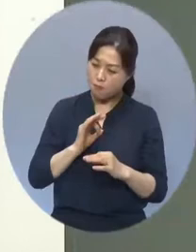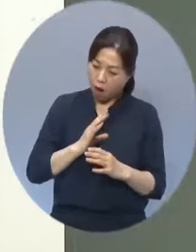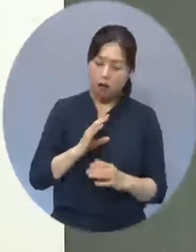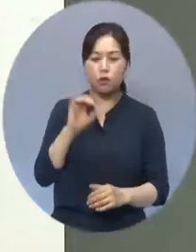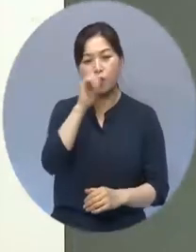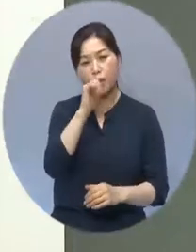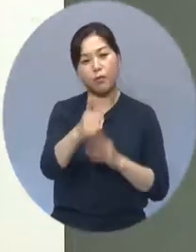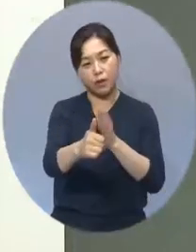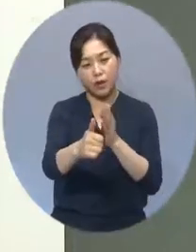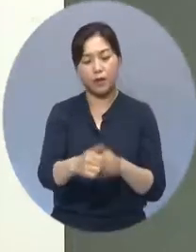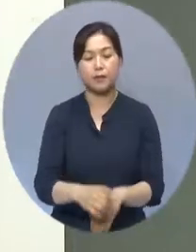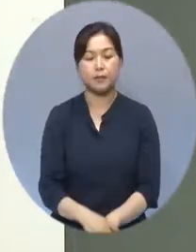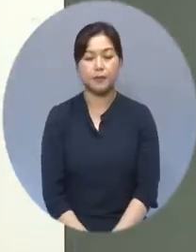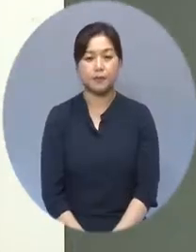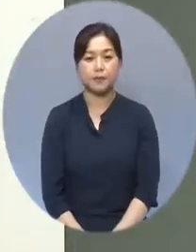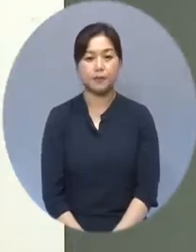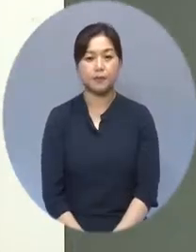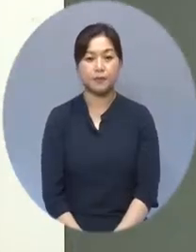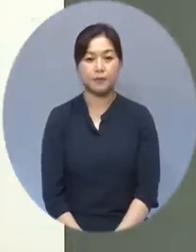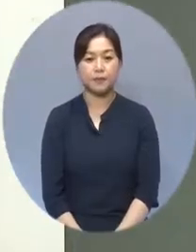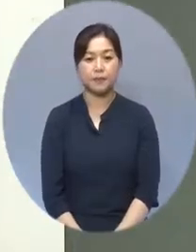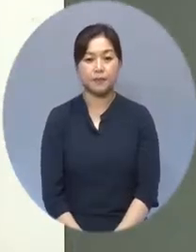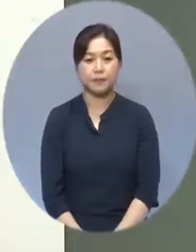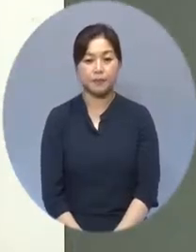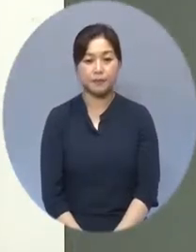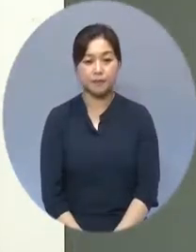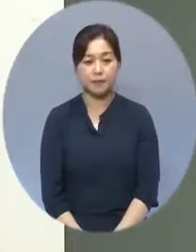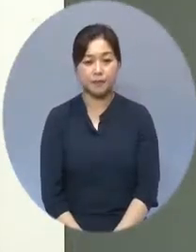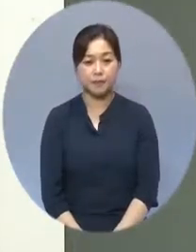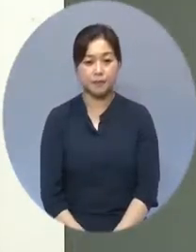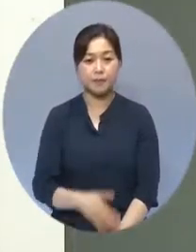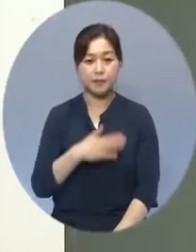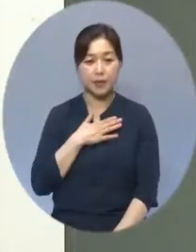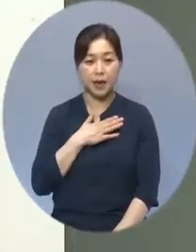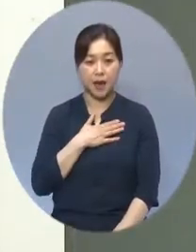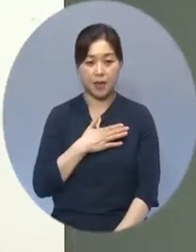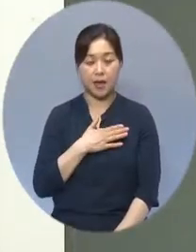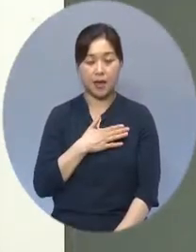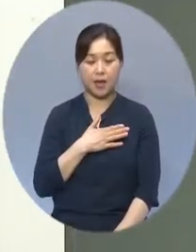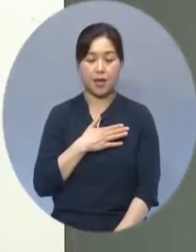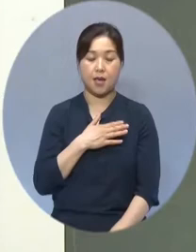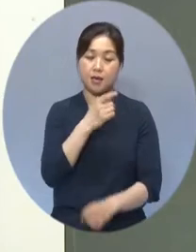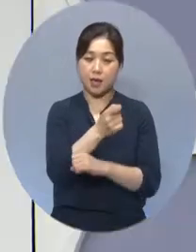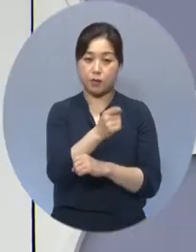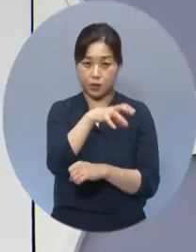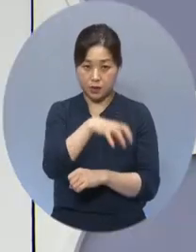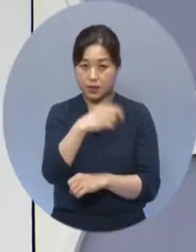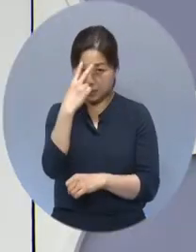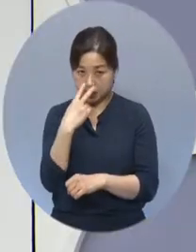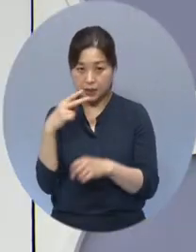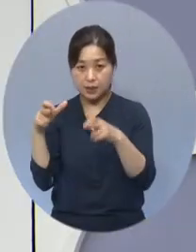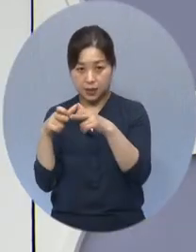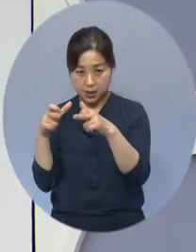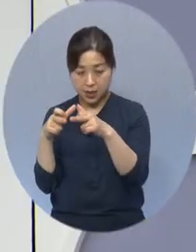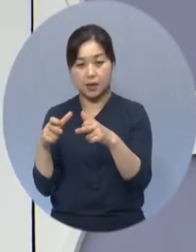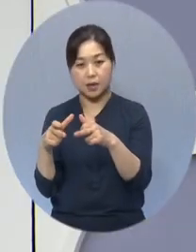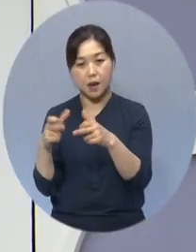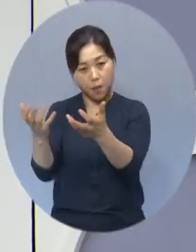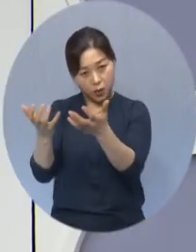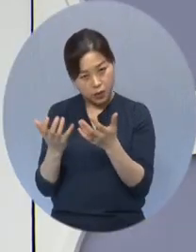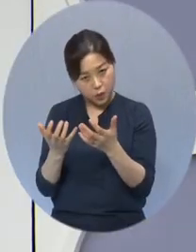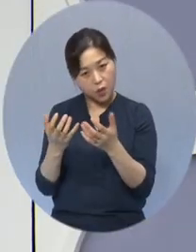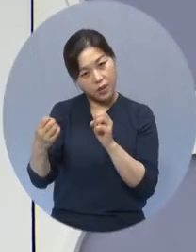해주시죠. 그 이제 제 사무실로 이제 그분들을 모시고 와서 이제 말씀을